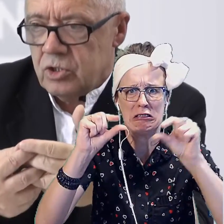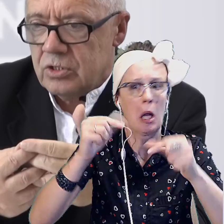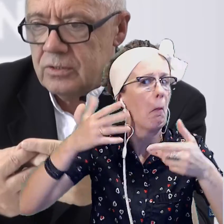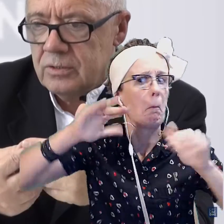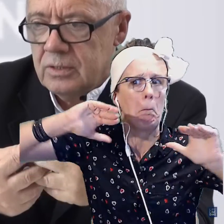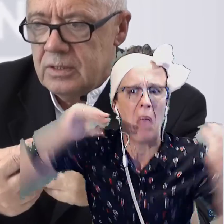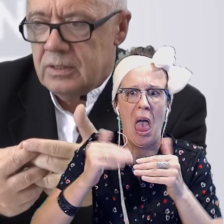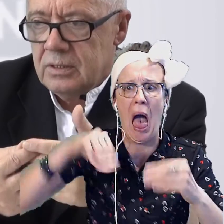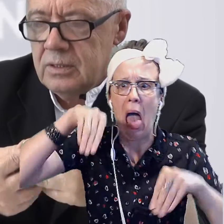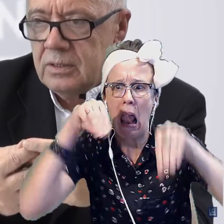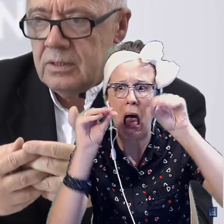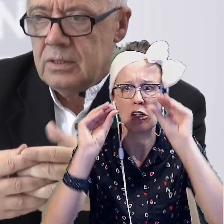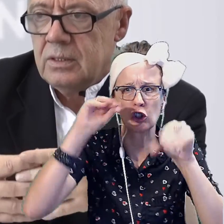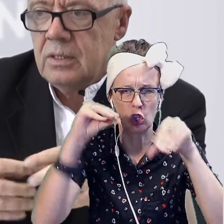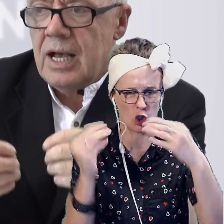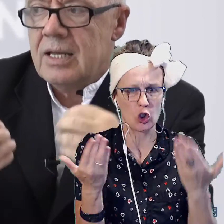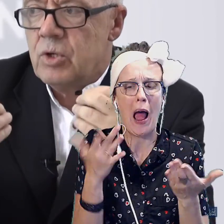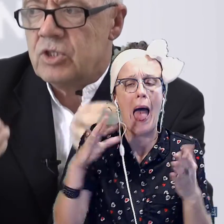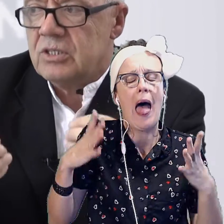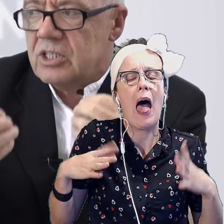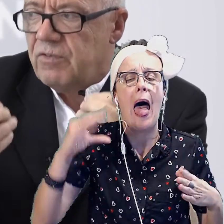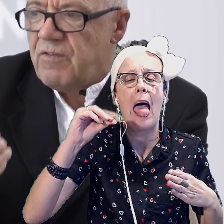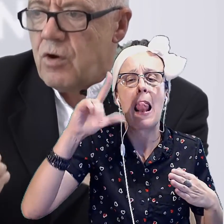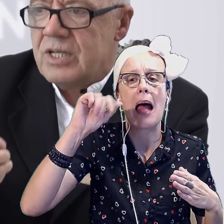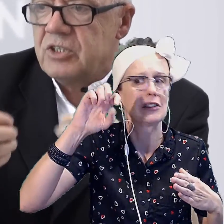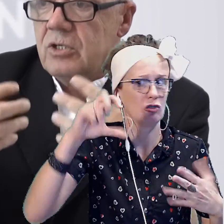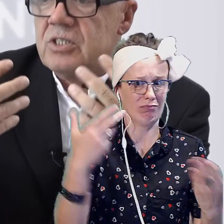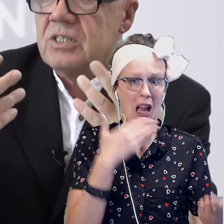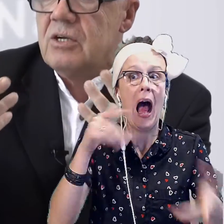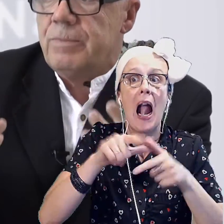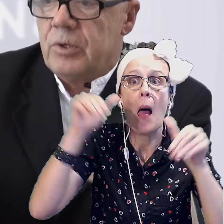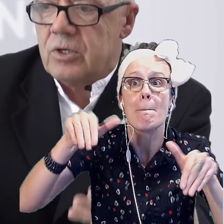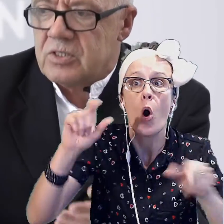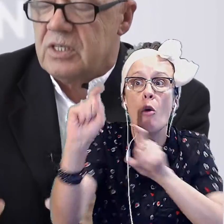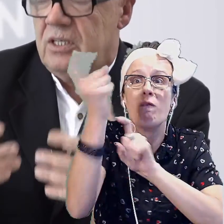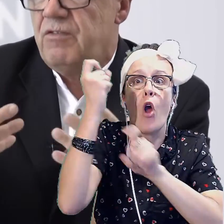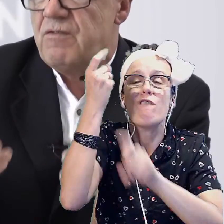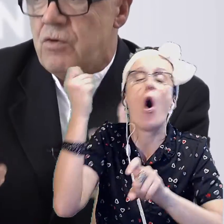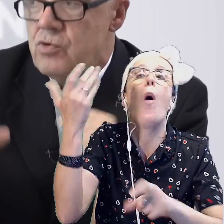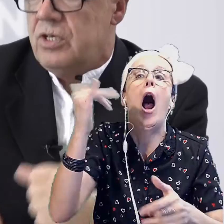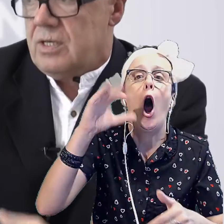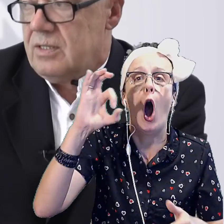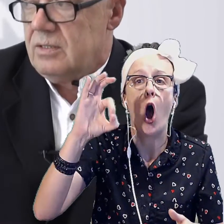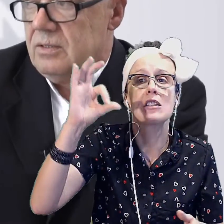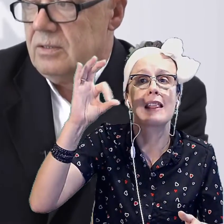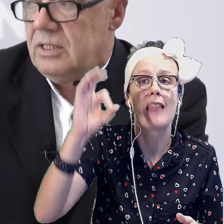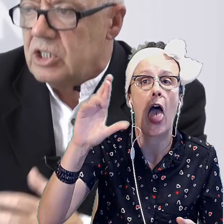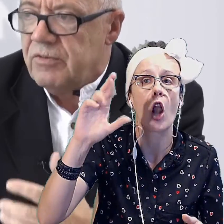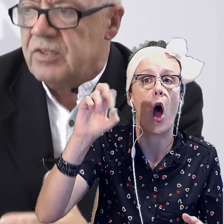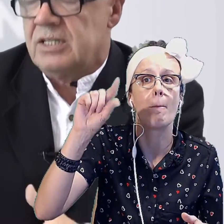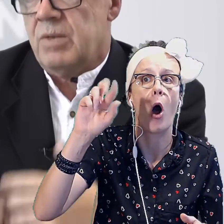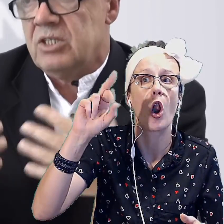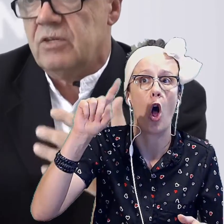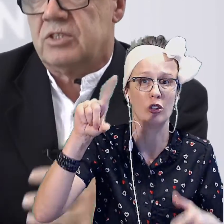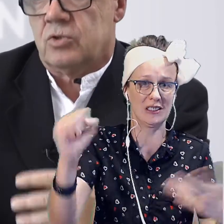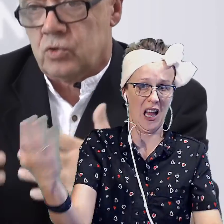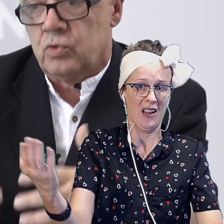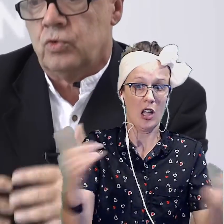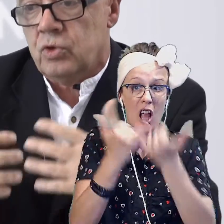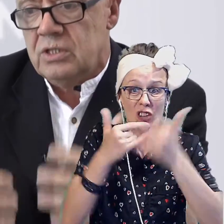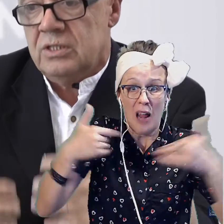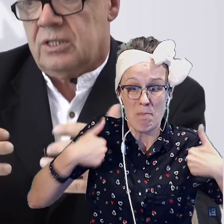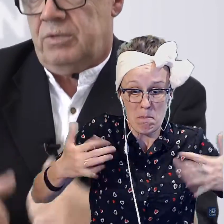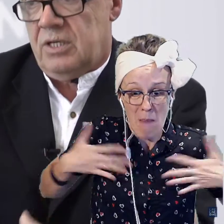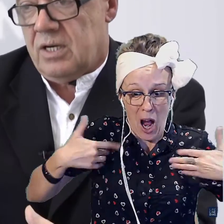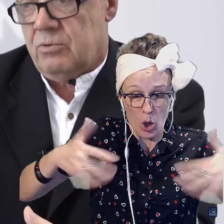elastyczność ale może też wywołać osteoporozę i wywołuje jeśli w nadmiarze w